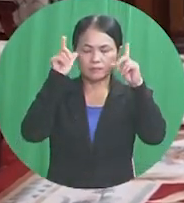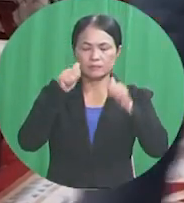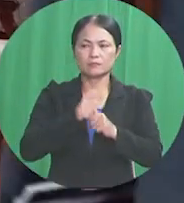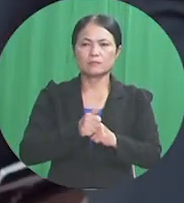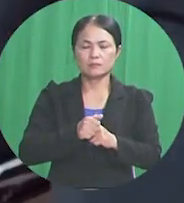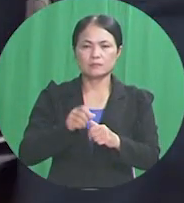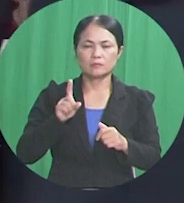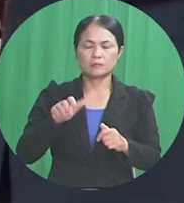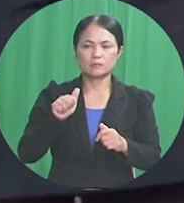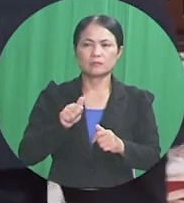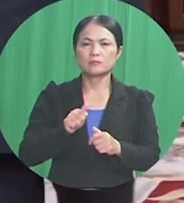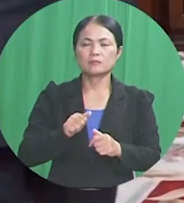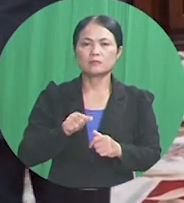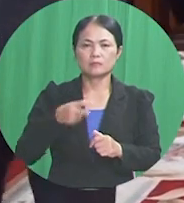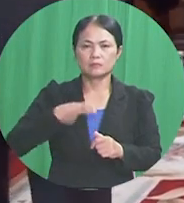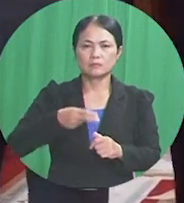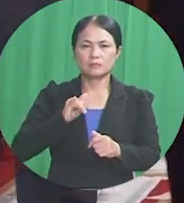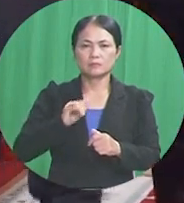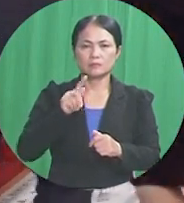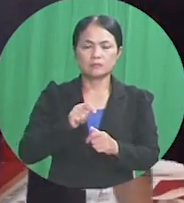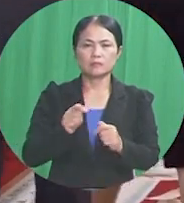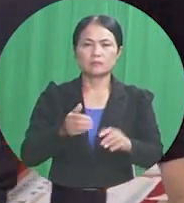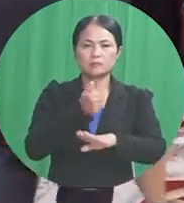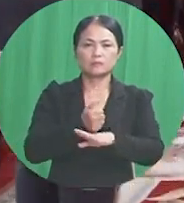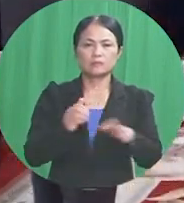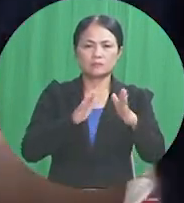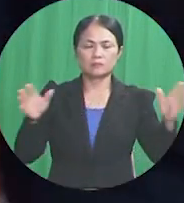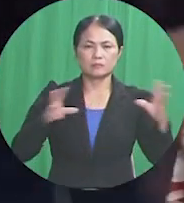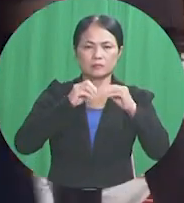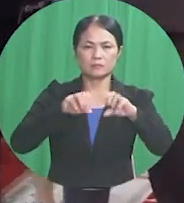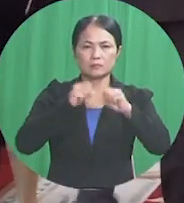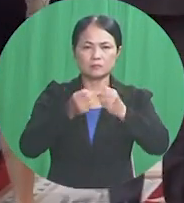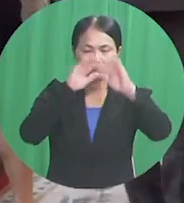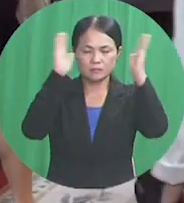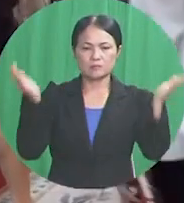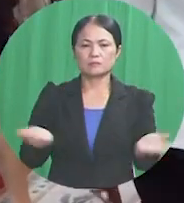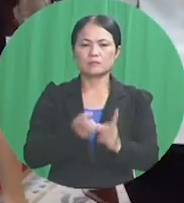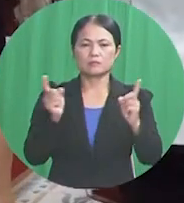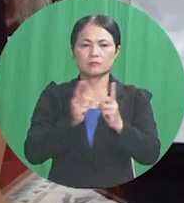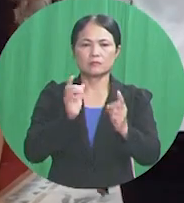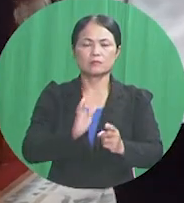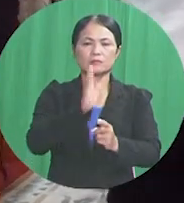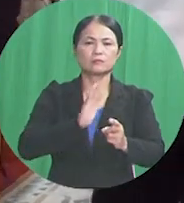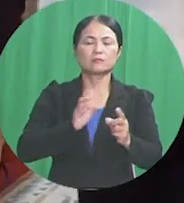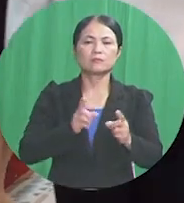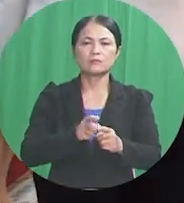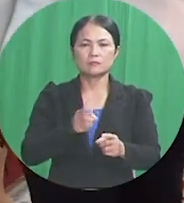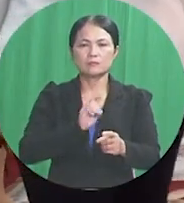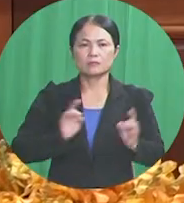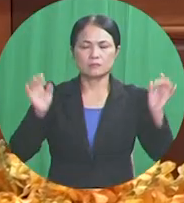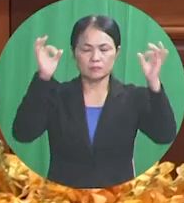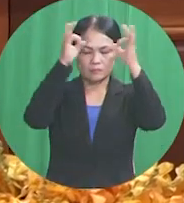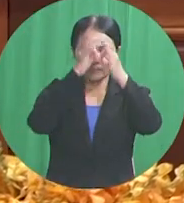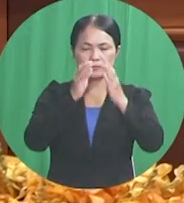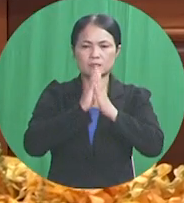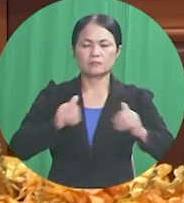อับดุลลาซาฮิดประเทศมหาสนบัติองค์การสหประชาชาติโจจูบสำแดงการกู้สัมเนวิมินรัฐส